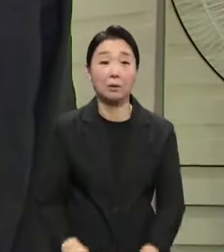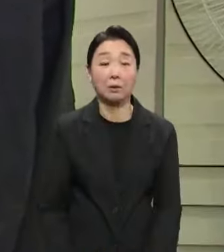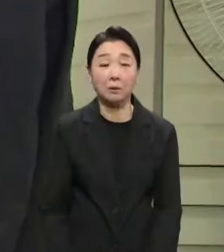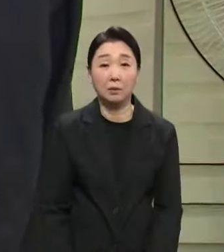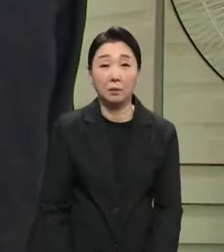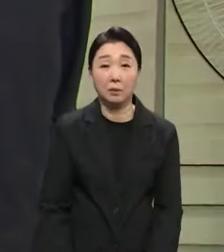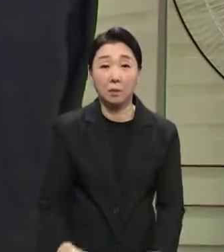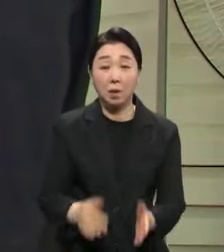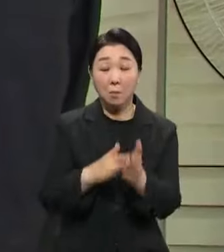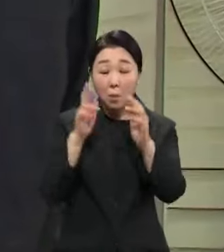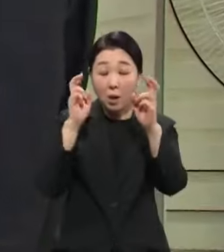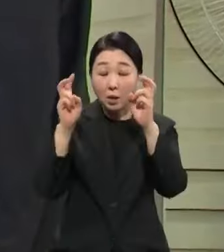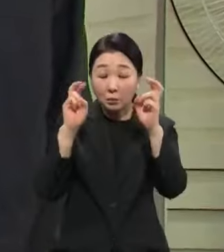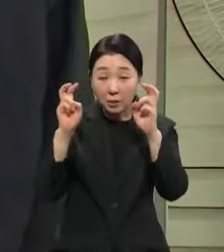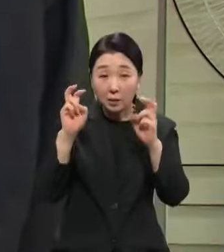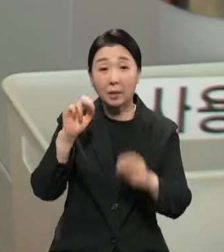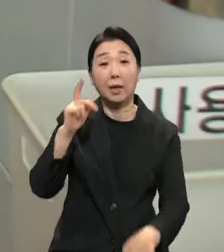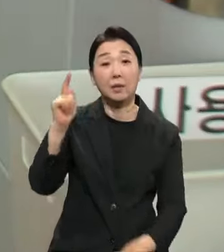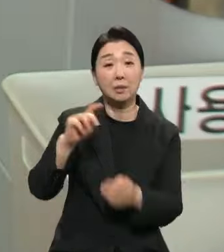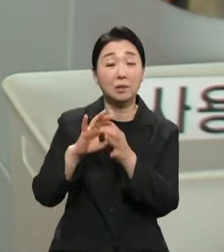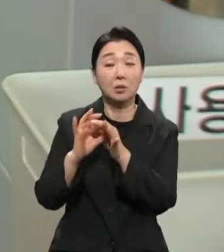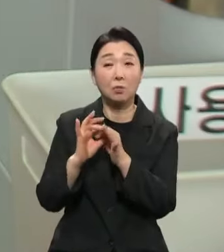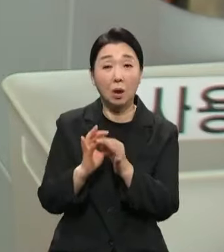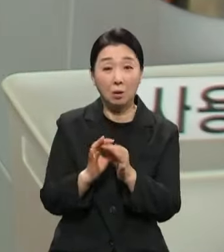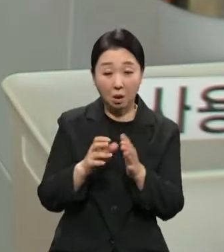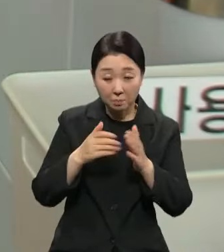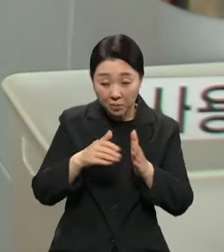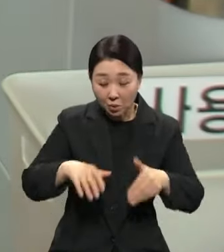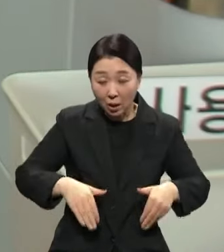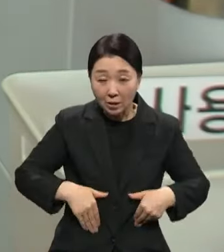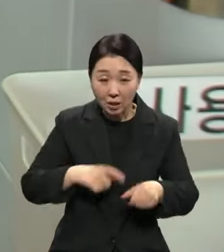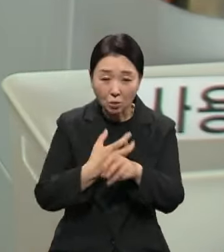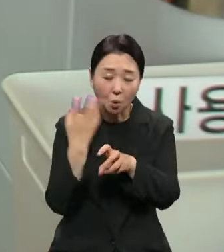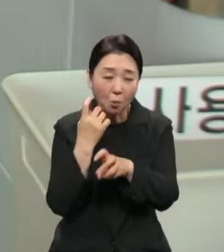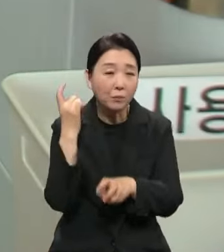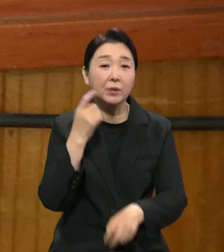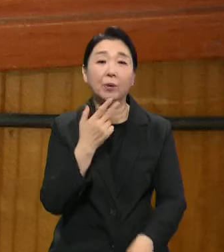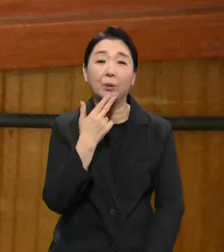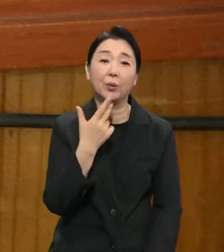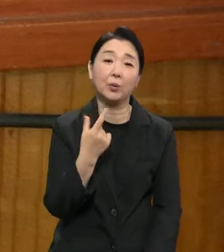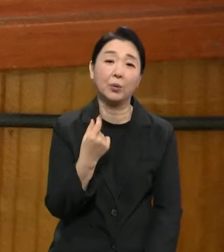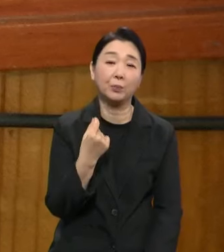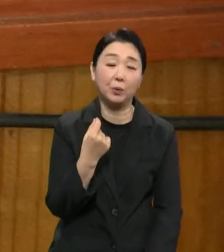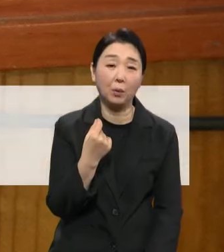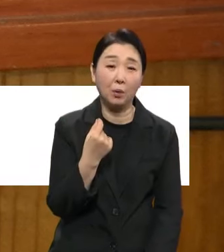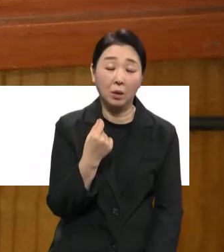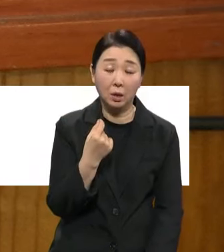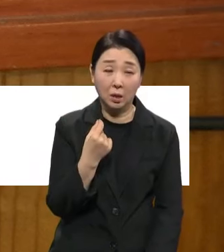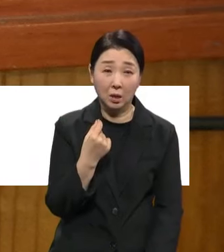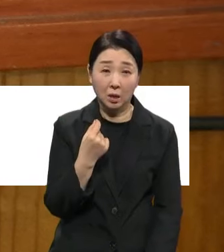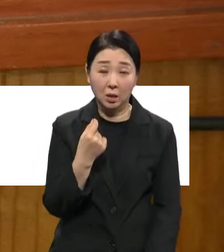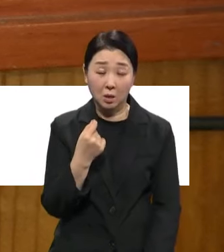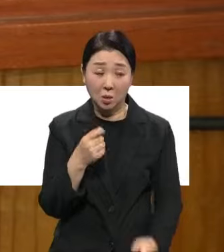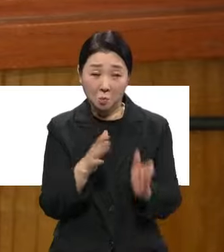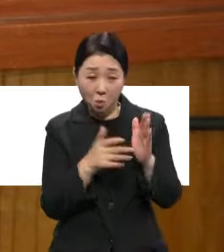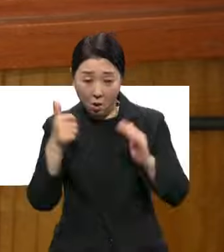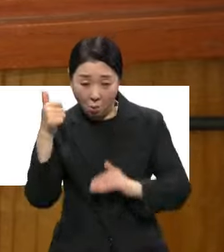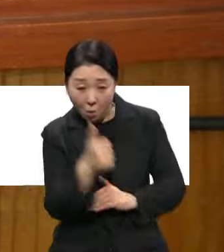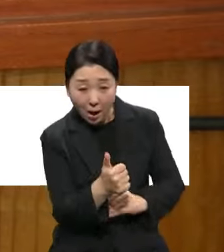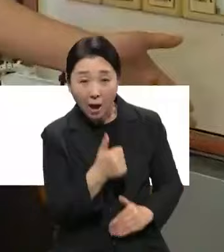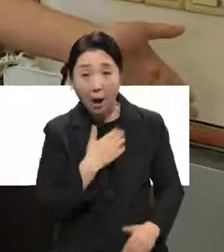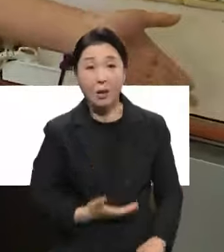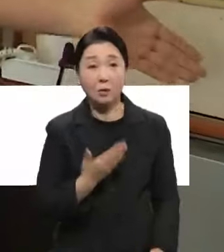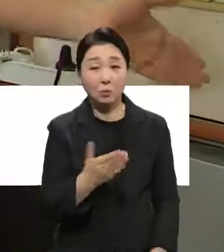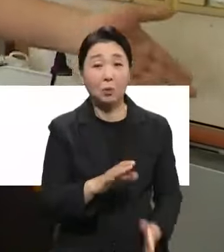보안업체 KT 텔레캅이 지키는 곳인데 필요한 순간 경보음은 들리지 않았습니다. 침입을 알리면 보통